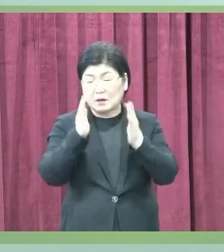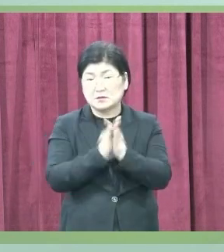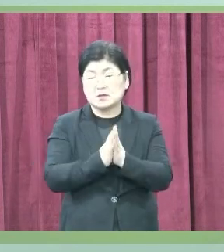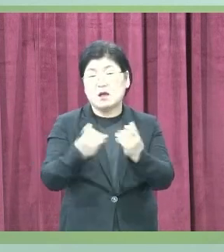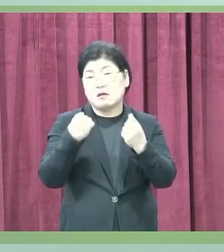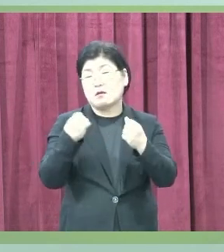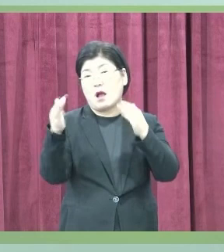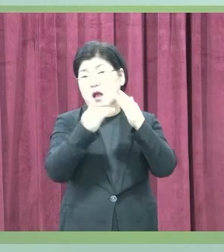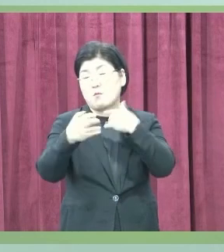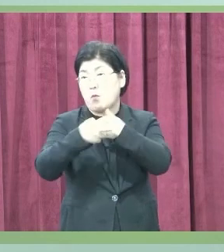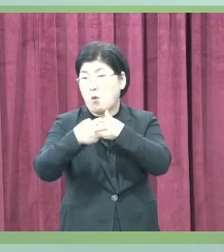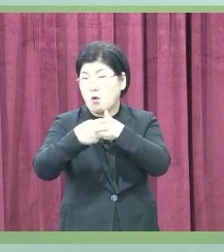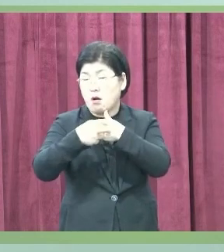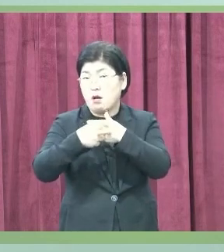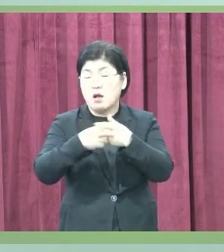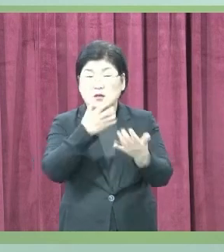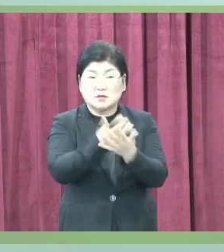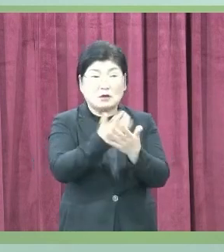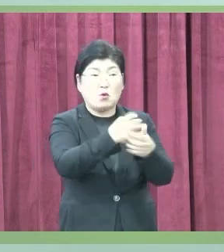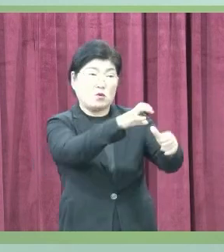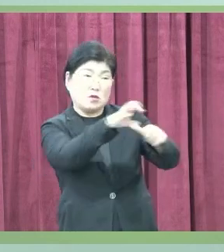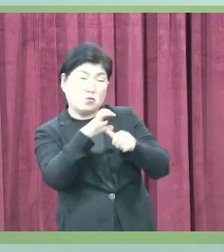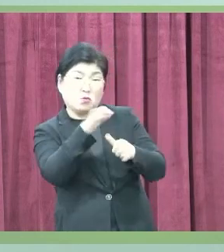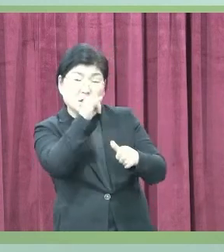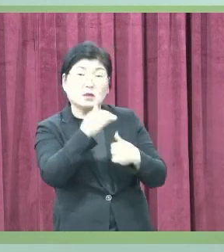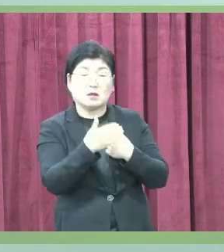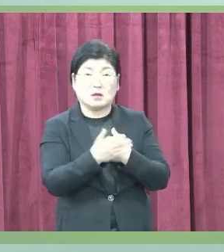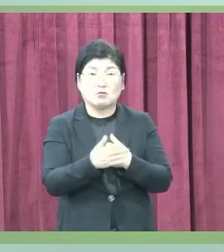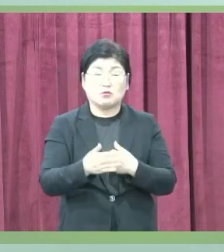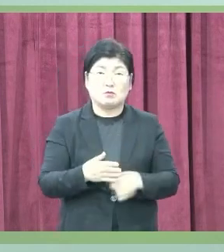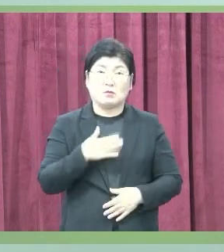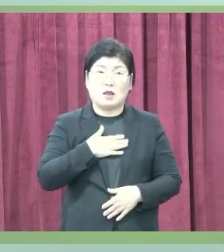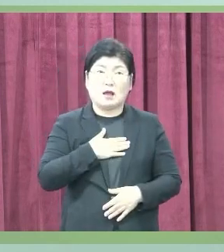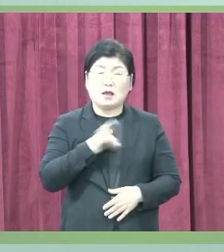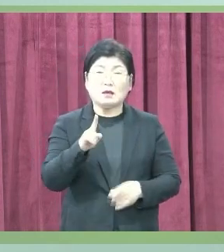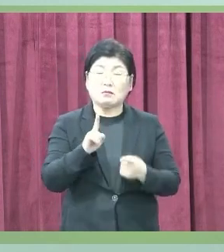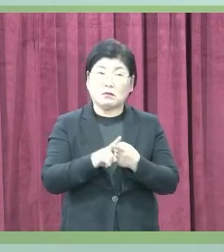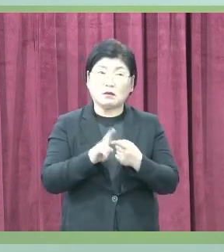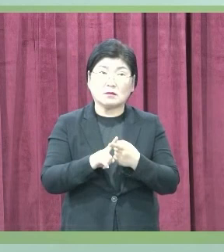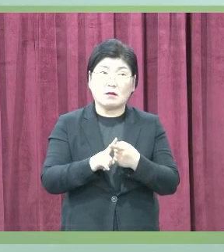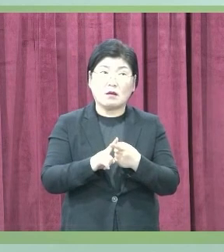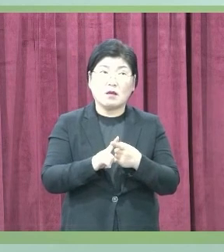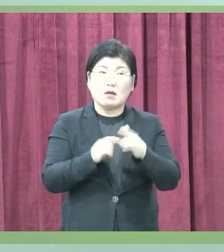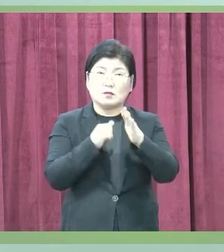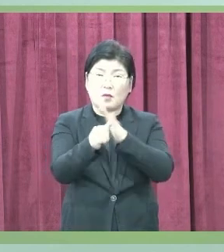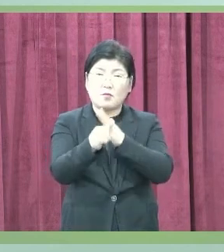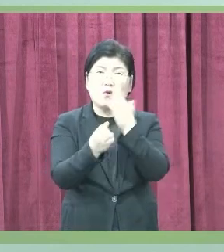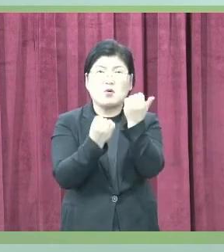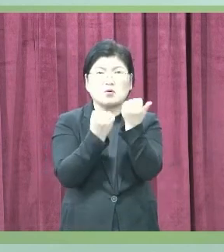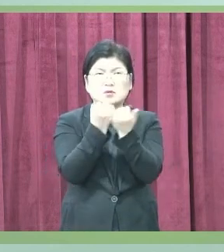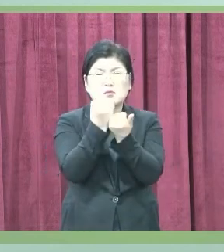이용하는 그런 연구에 대한 문제점이기 때문에 좀 뭐 제가 굳이 이 자리에서 조금 대표적으로 말씀드리기에는